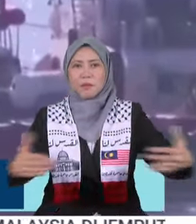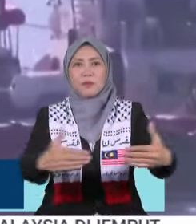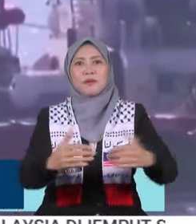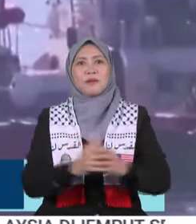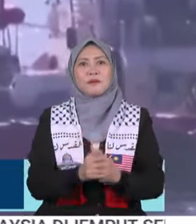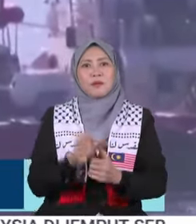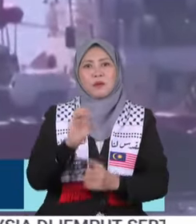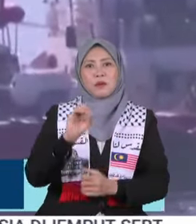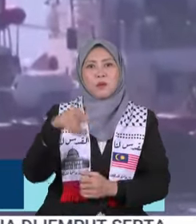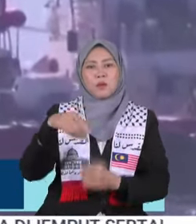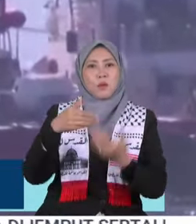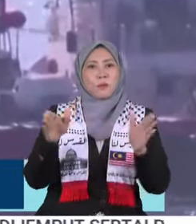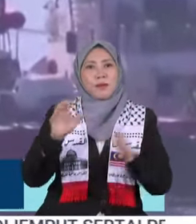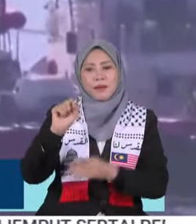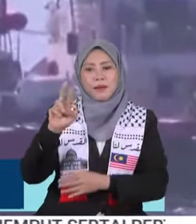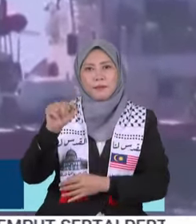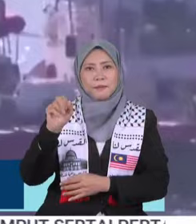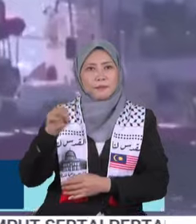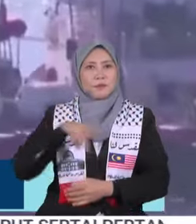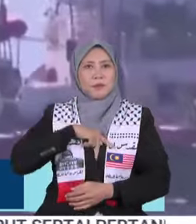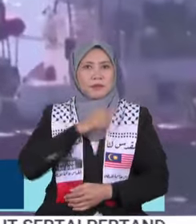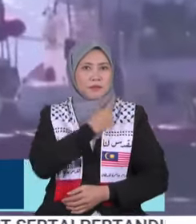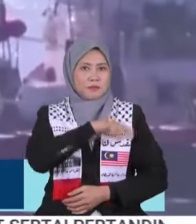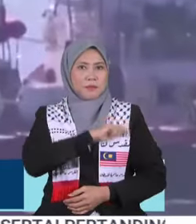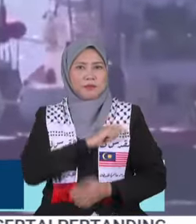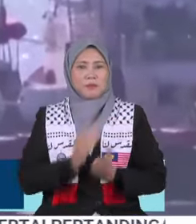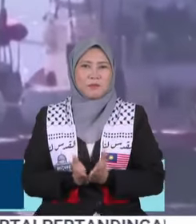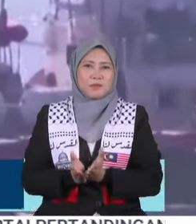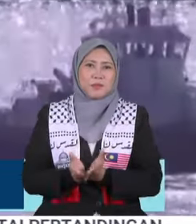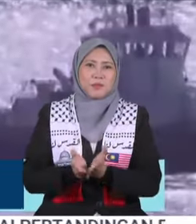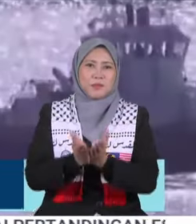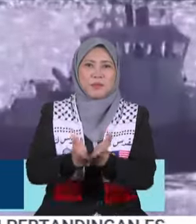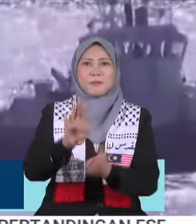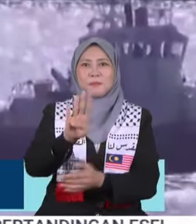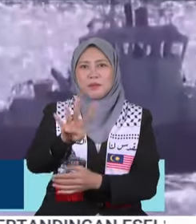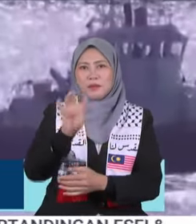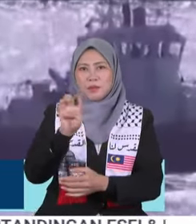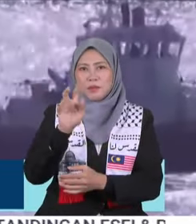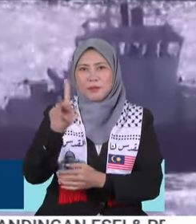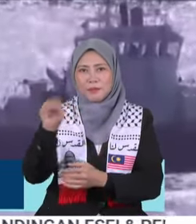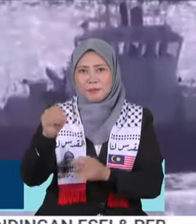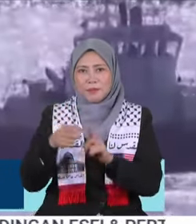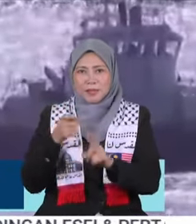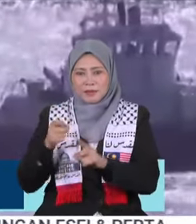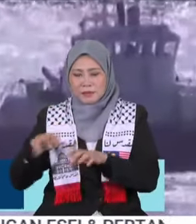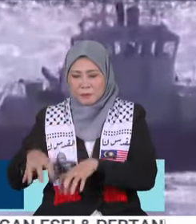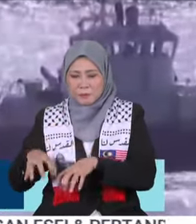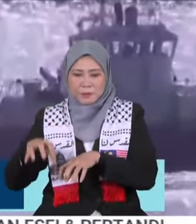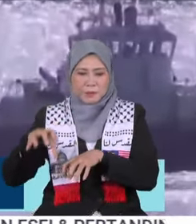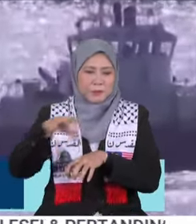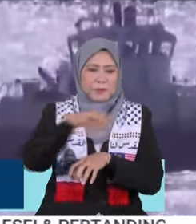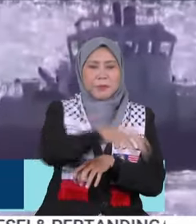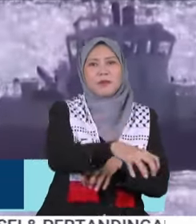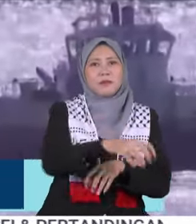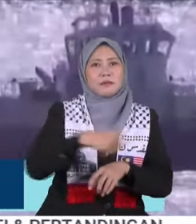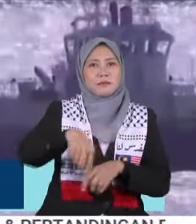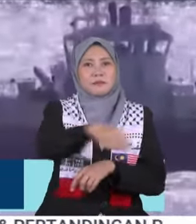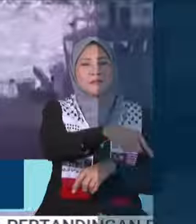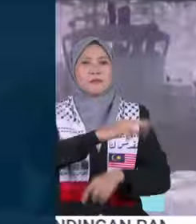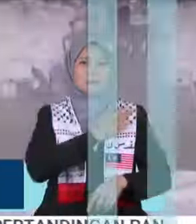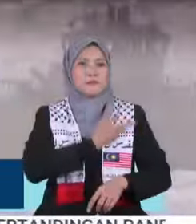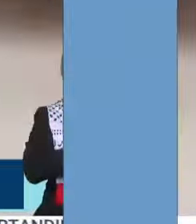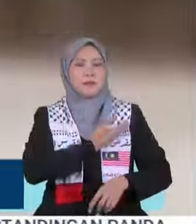Open Arms milik Badan Kebajikan Spanyol memulakan pelayaran hampir 400 km dari pelabuhan Larnaca.